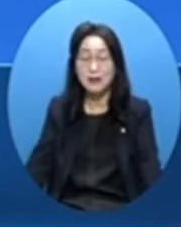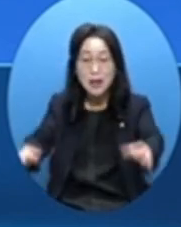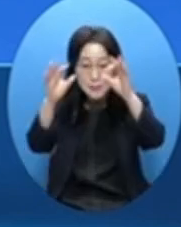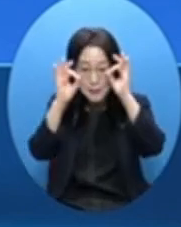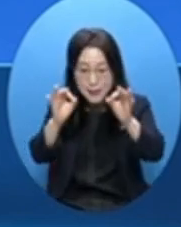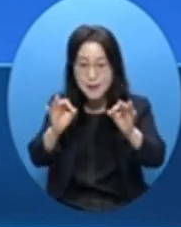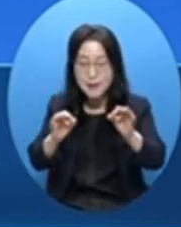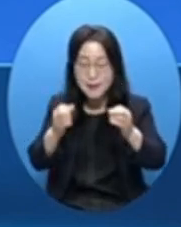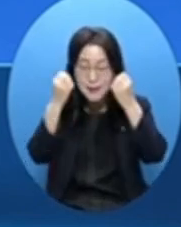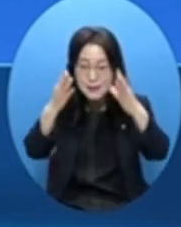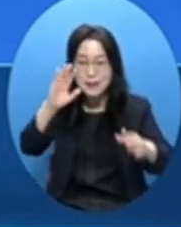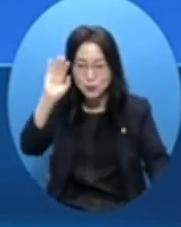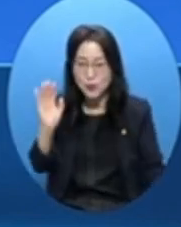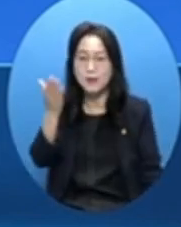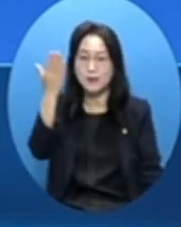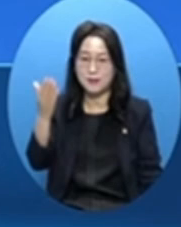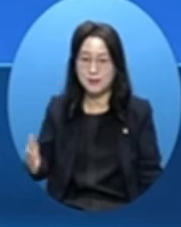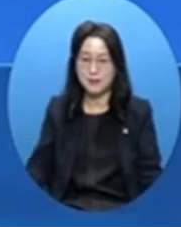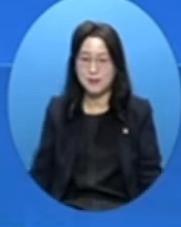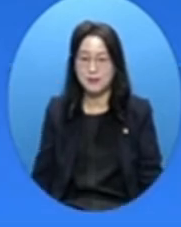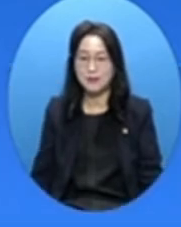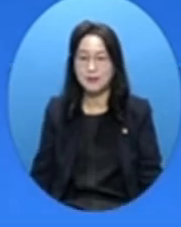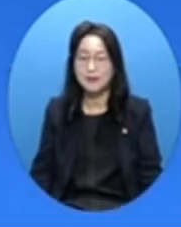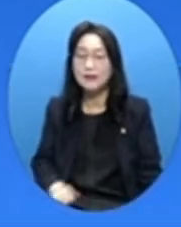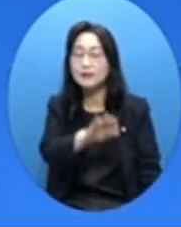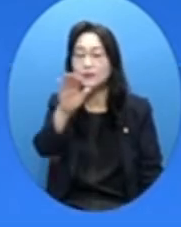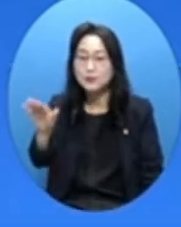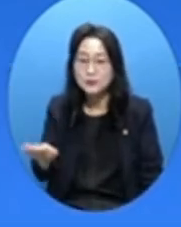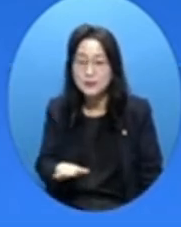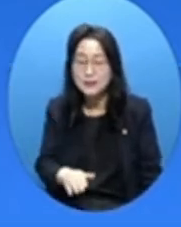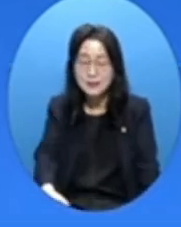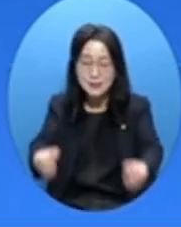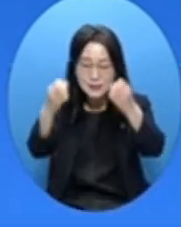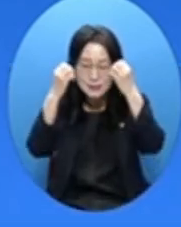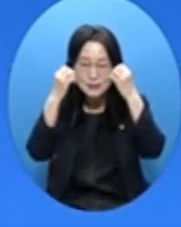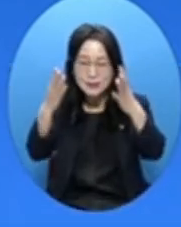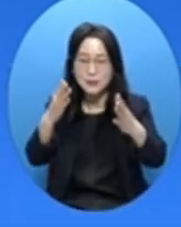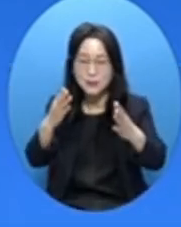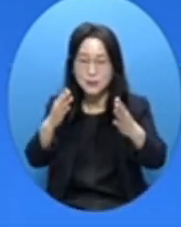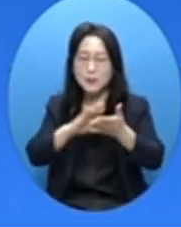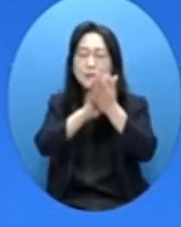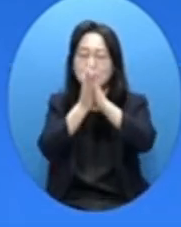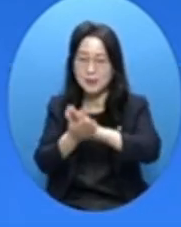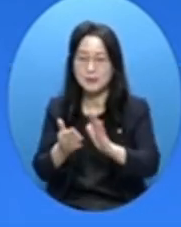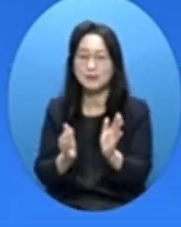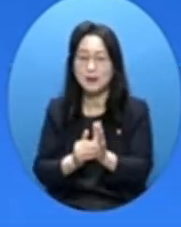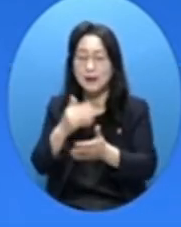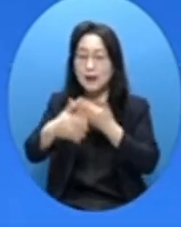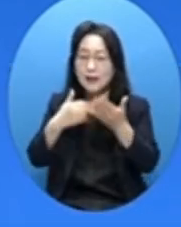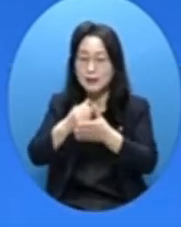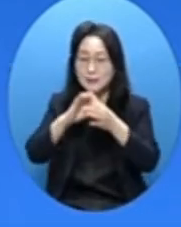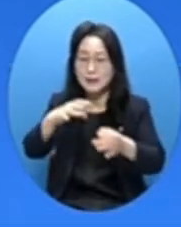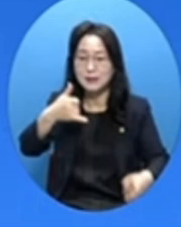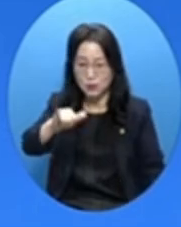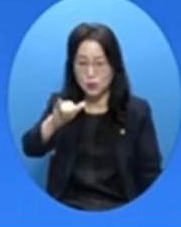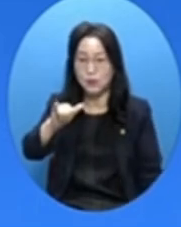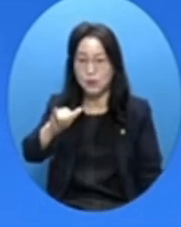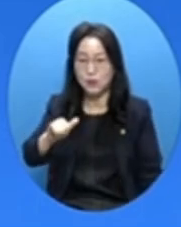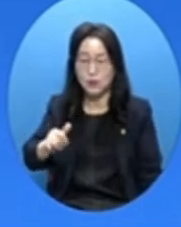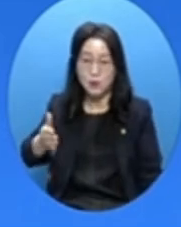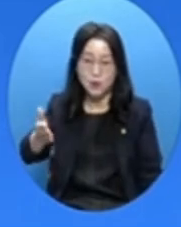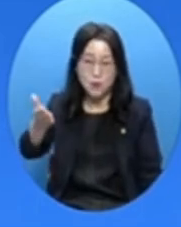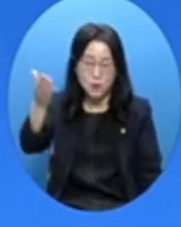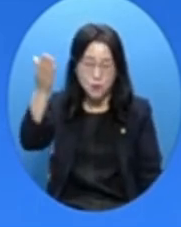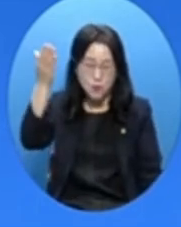보라 새것이 되었더라 우리는 새로운 뒤져 벌이 되었습니다 하루에 자라가 되었습니다 과감히